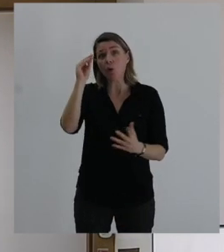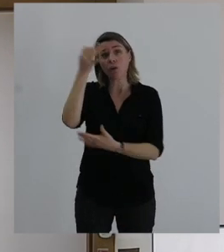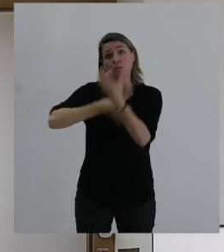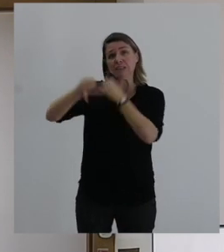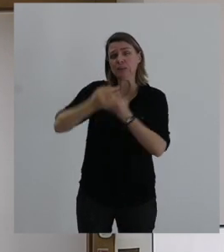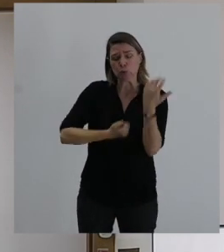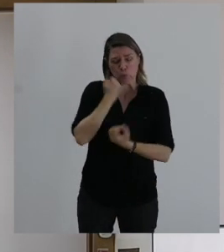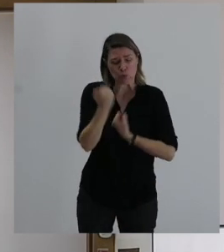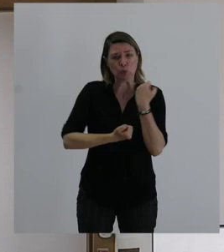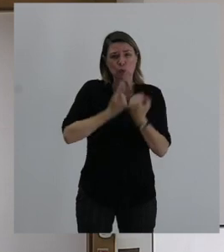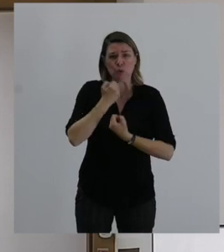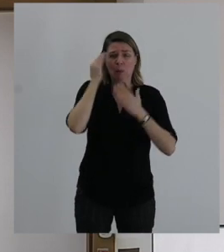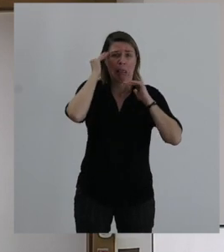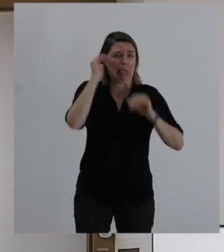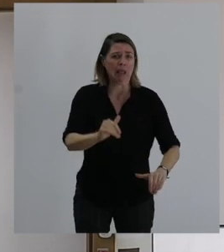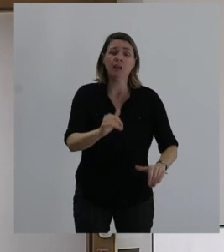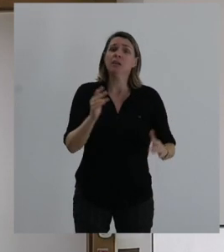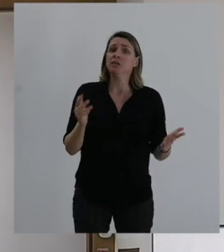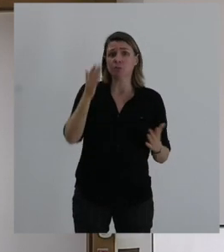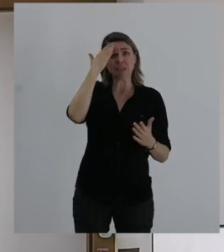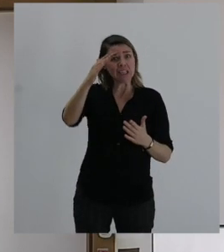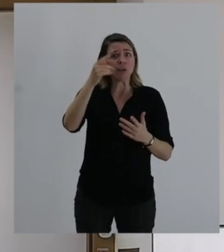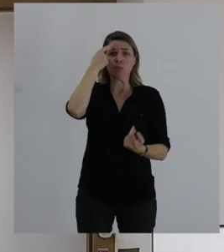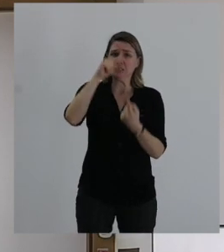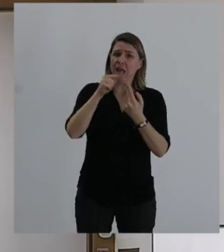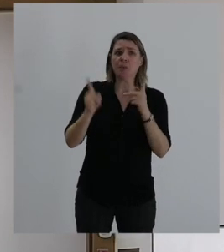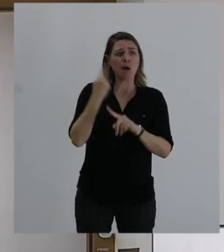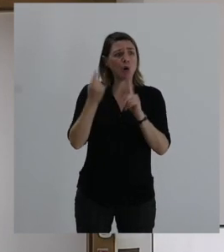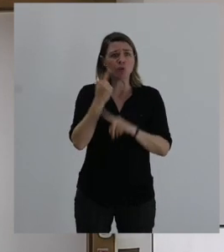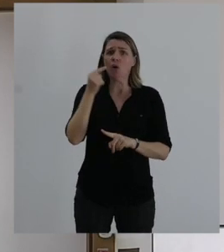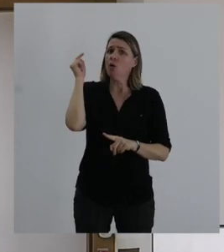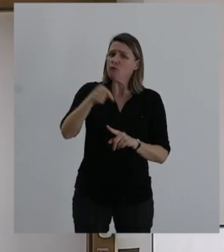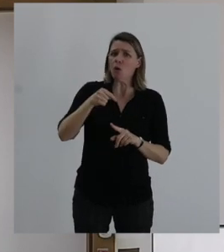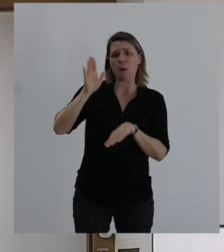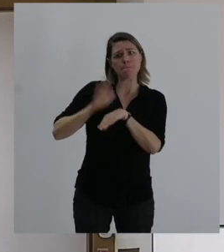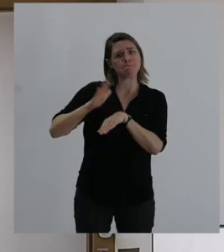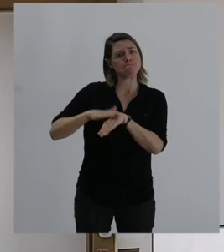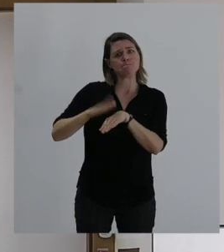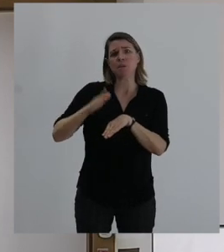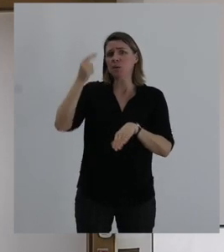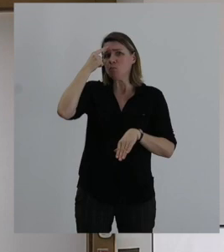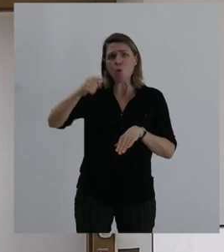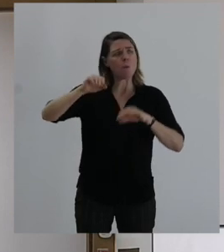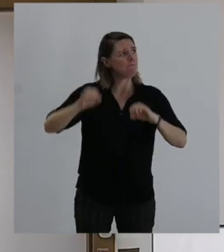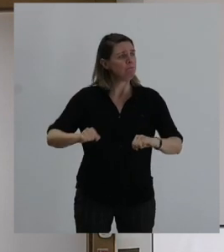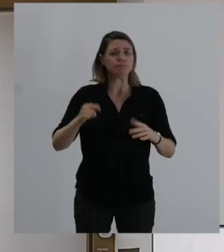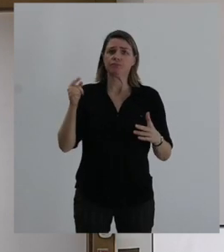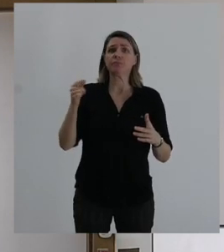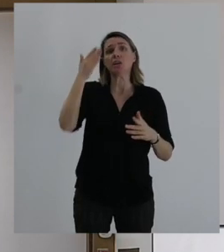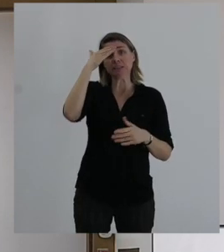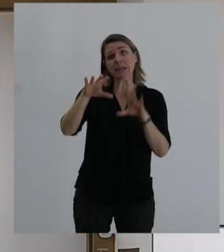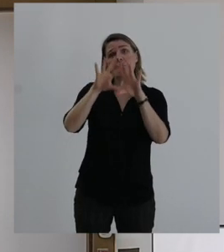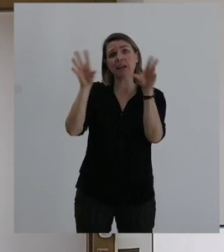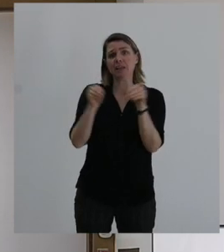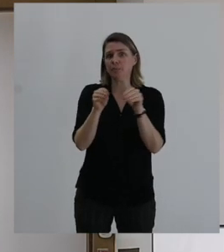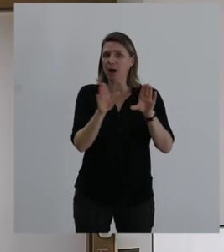disent souffrir de troubles dépressifs. Bon, on sait que c'est un sujet qui est important et il va falloir tabler sur le sujet, sur le mandat. Je sais que l'équipe